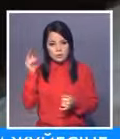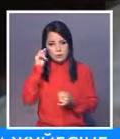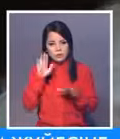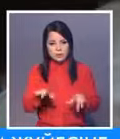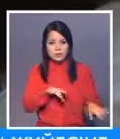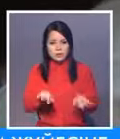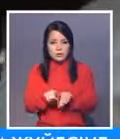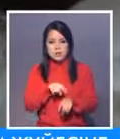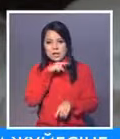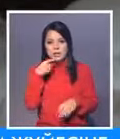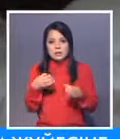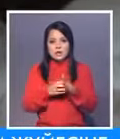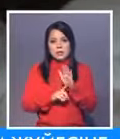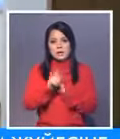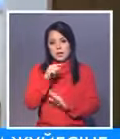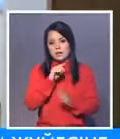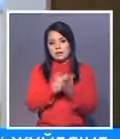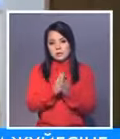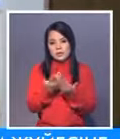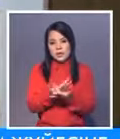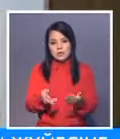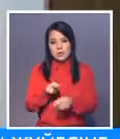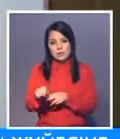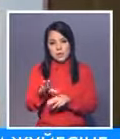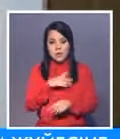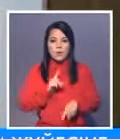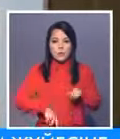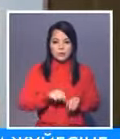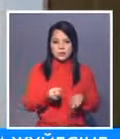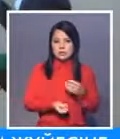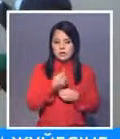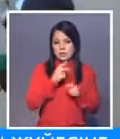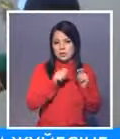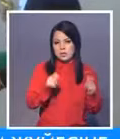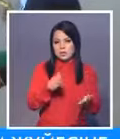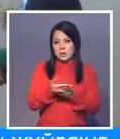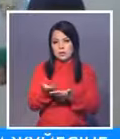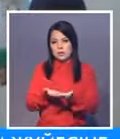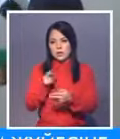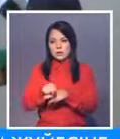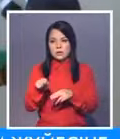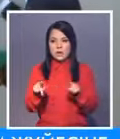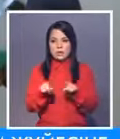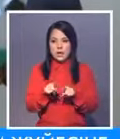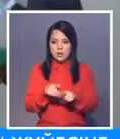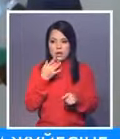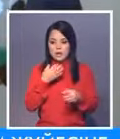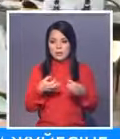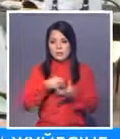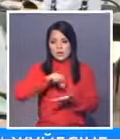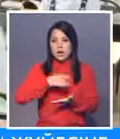процесі Ресейдің просвещение баспасының кітаптарымен жүргізілсе, енді отандық оқулықтар пайдаланылады. Бұл орайда Ыбырай Алтынсарин атындағы Ұлттық